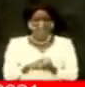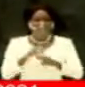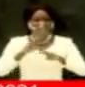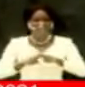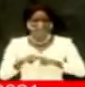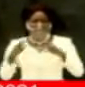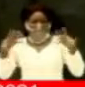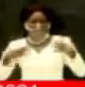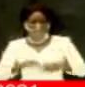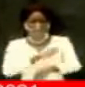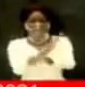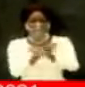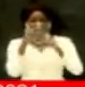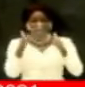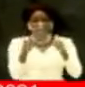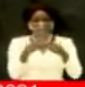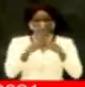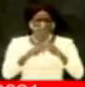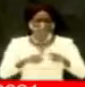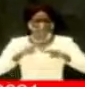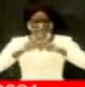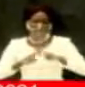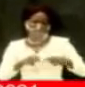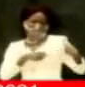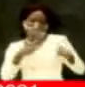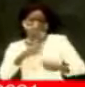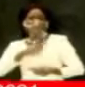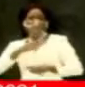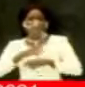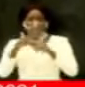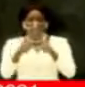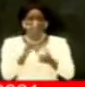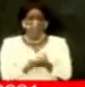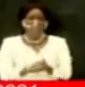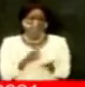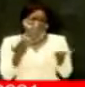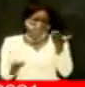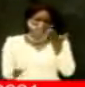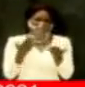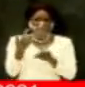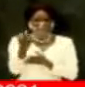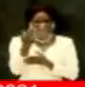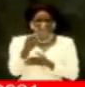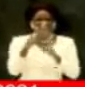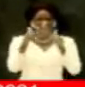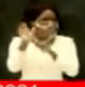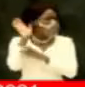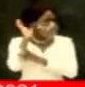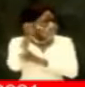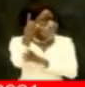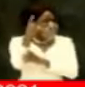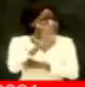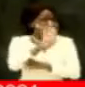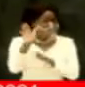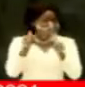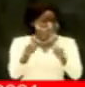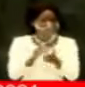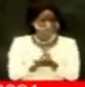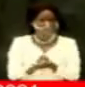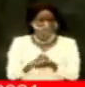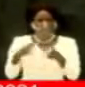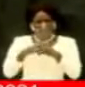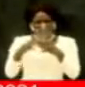athanzi komanso akhale ni moyo ndiye mwina Malawi mwina tijimvetsese chinthu chimeneji kudzera so kunkhani